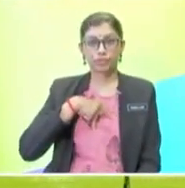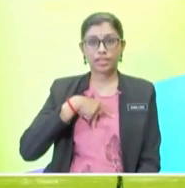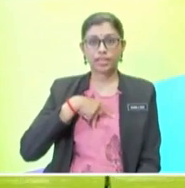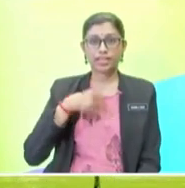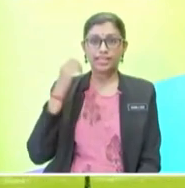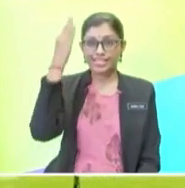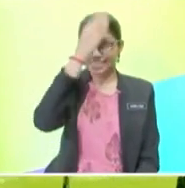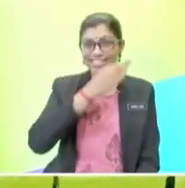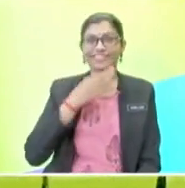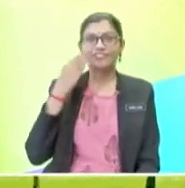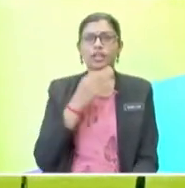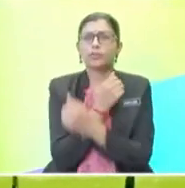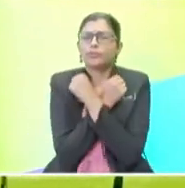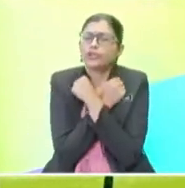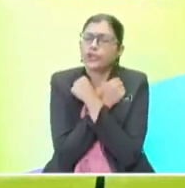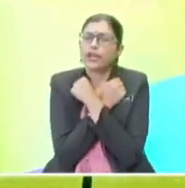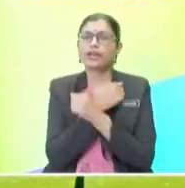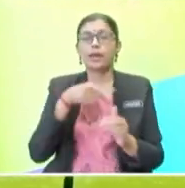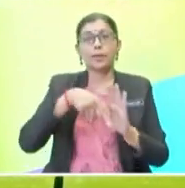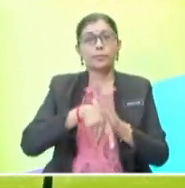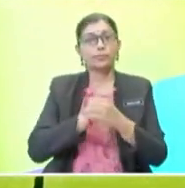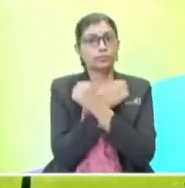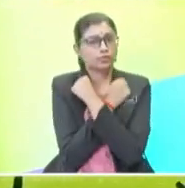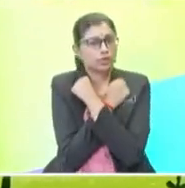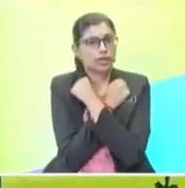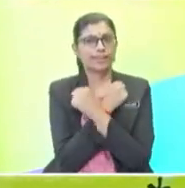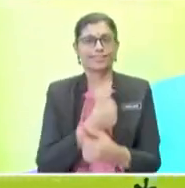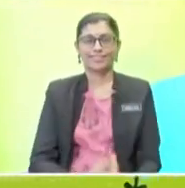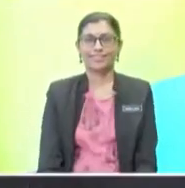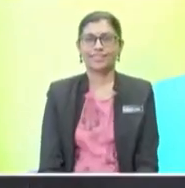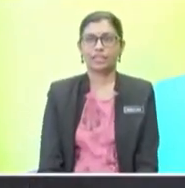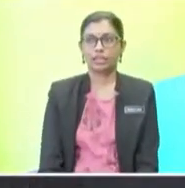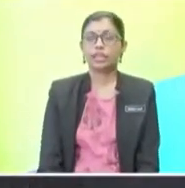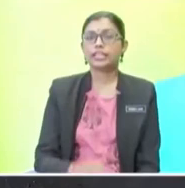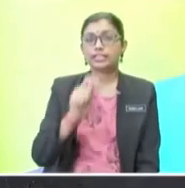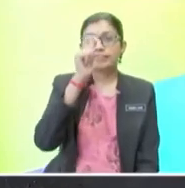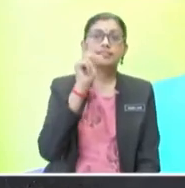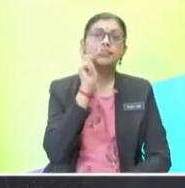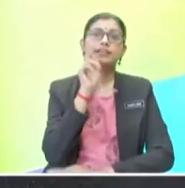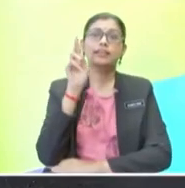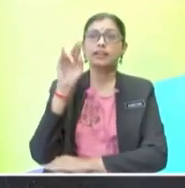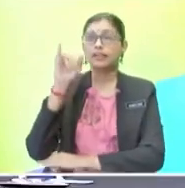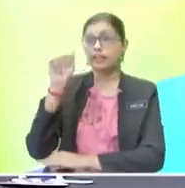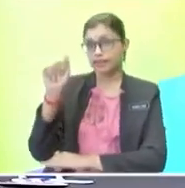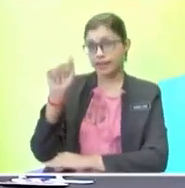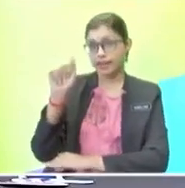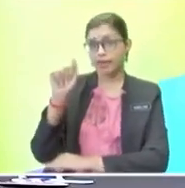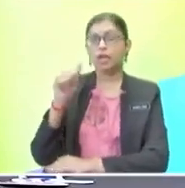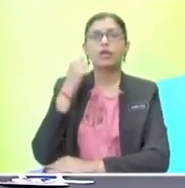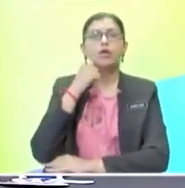yang penyayang. Sifat yang penyayang. Kalau Ria lah sebagai anak perempuan, apa kelebihan anak perempuan Ria?